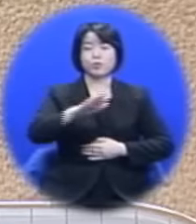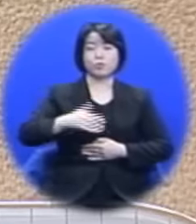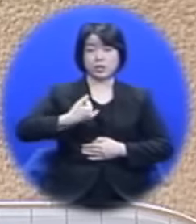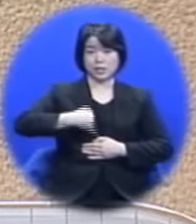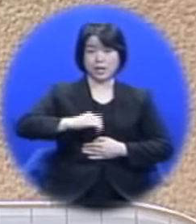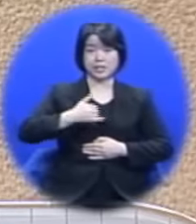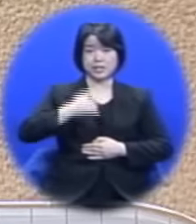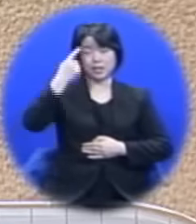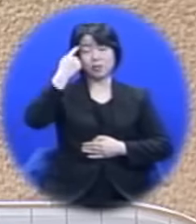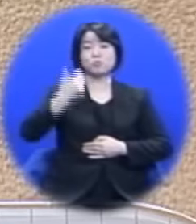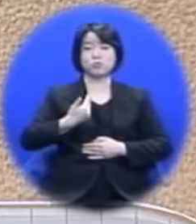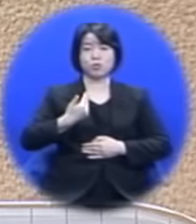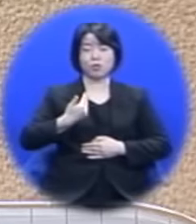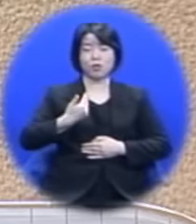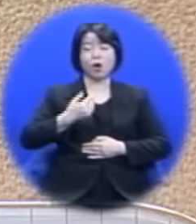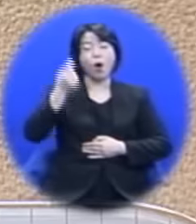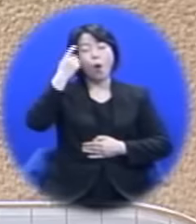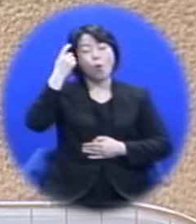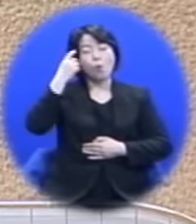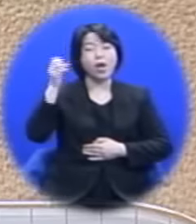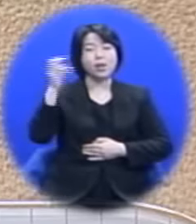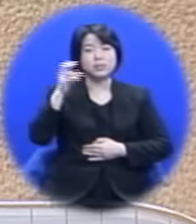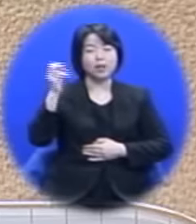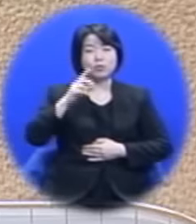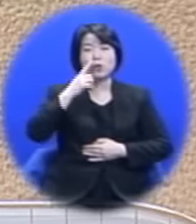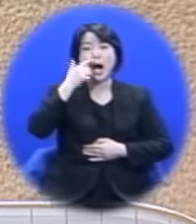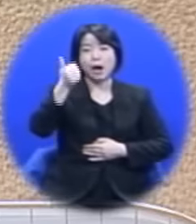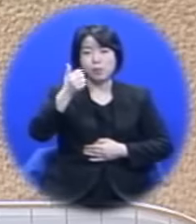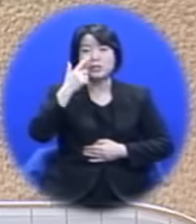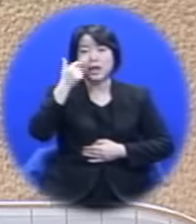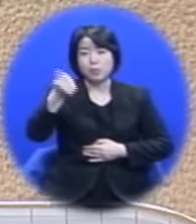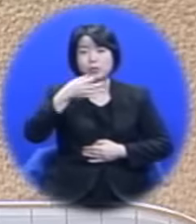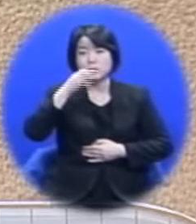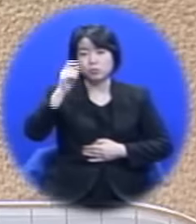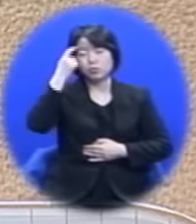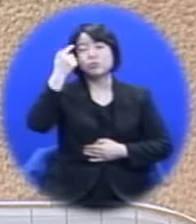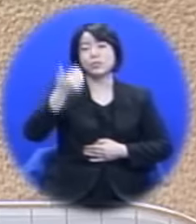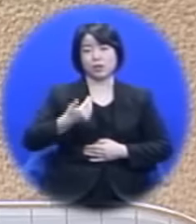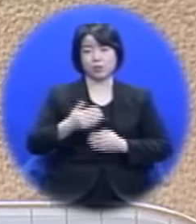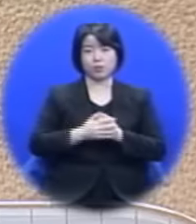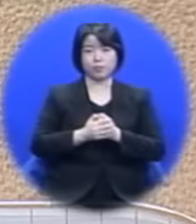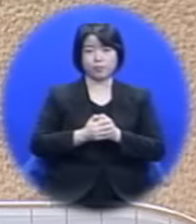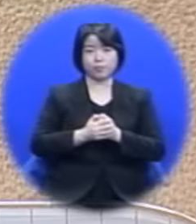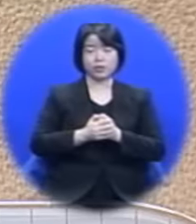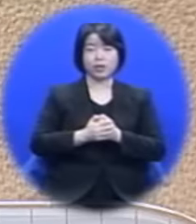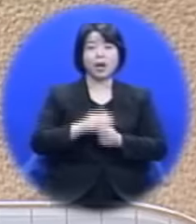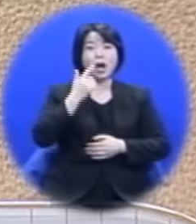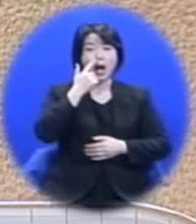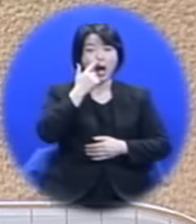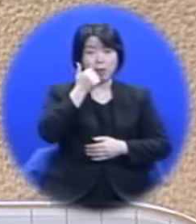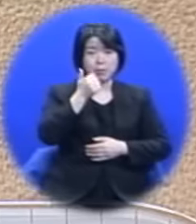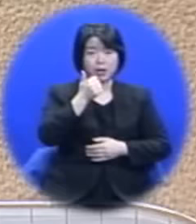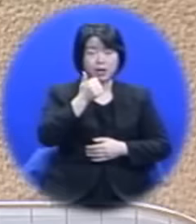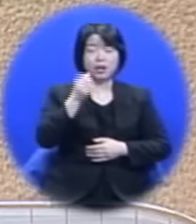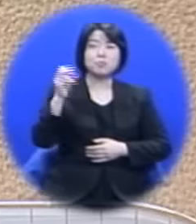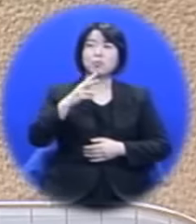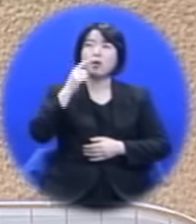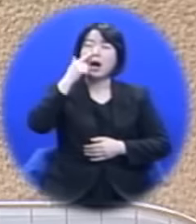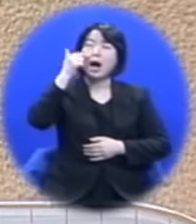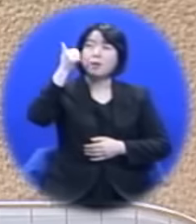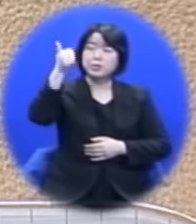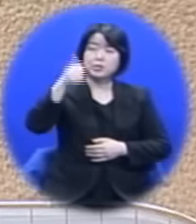물어요 아빠는 왜 자꾸 아버지 아버지 그러시냐고 아버지가 아버지라 그러니까 좀 이상한가